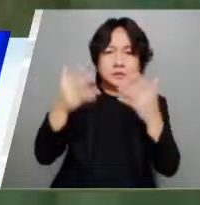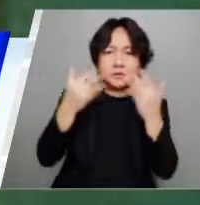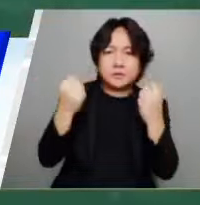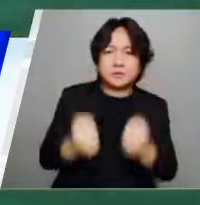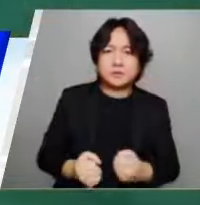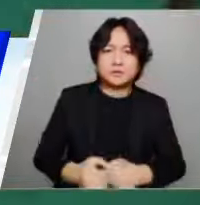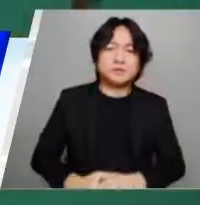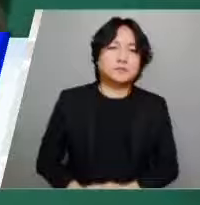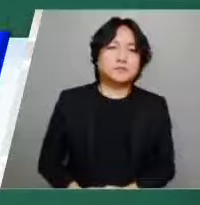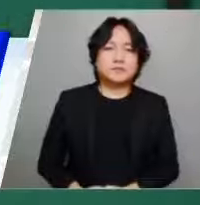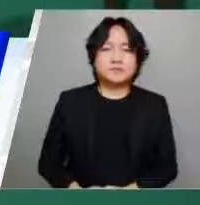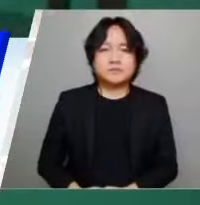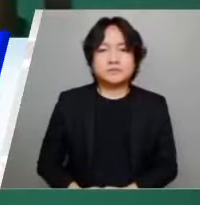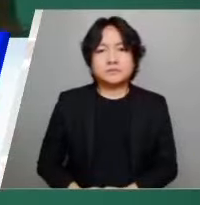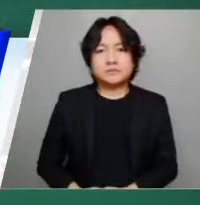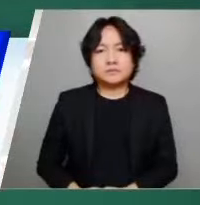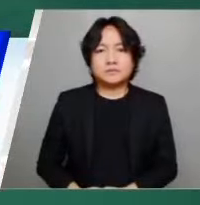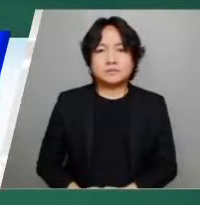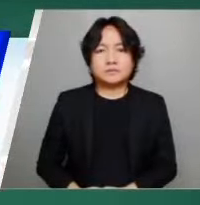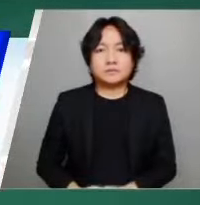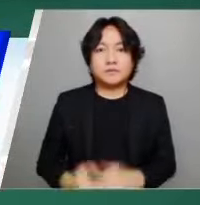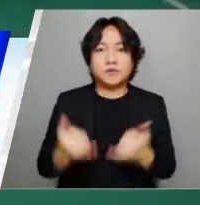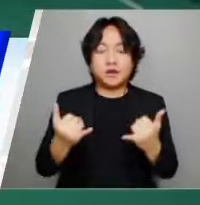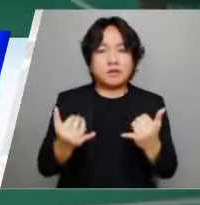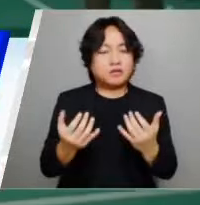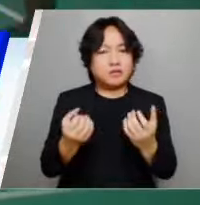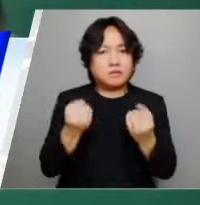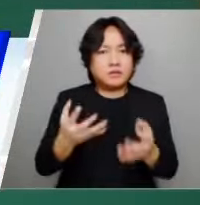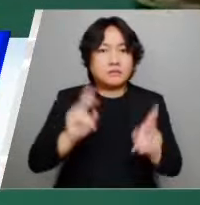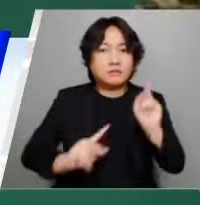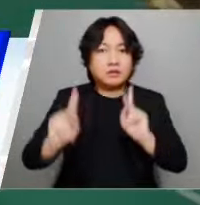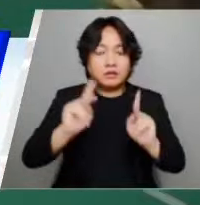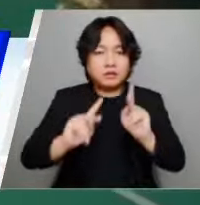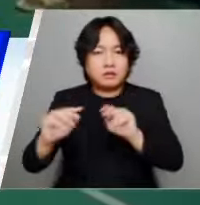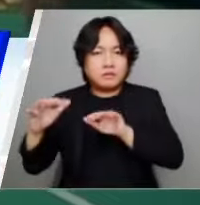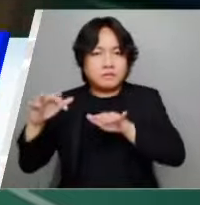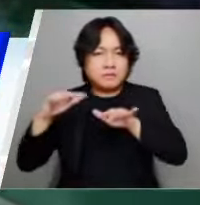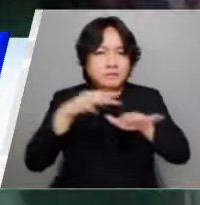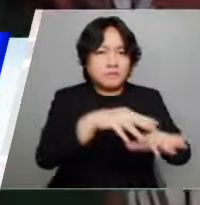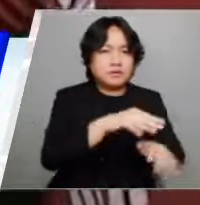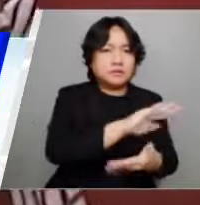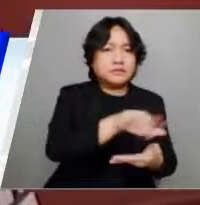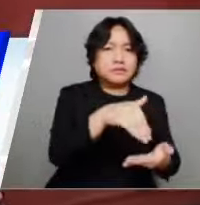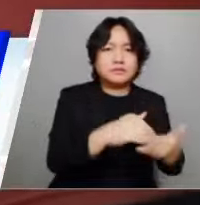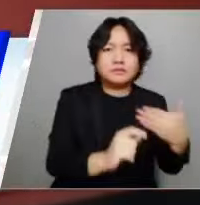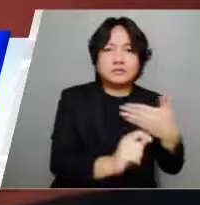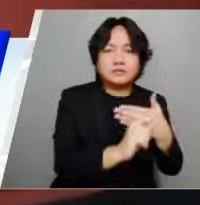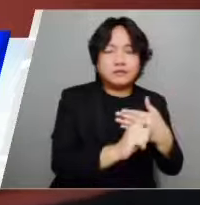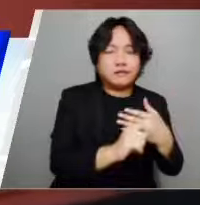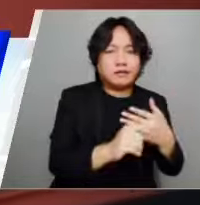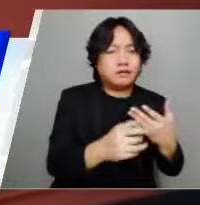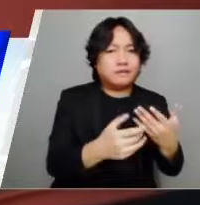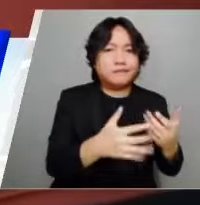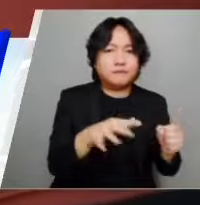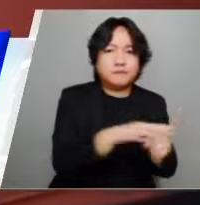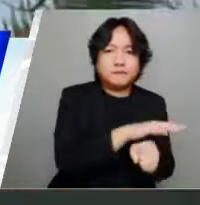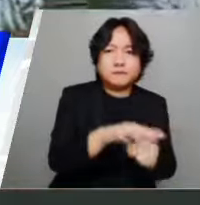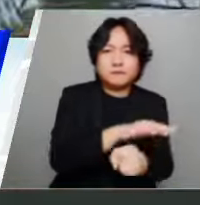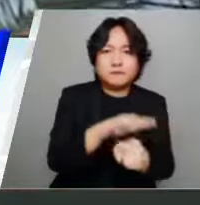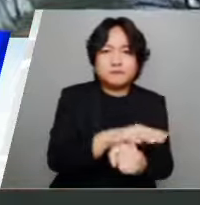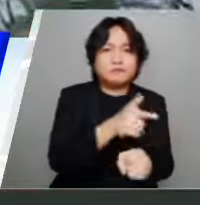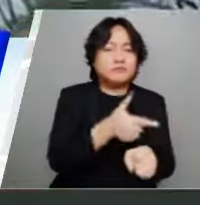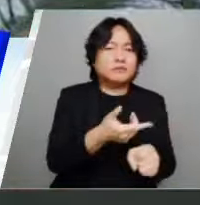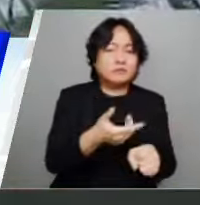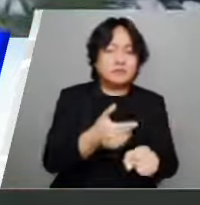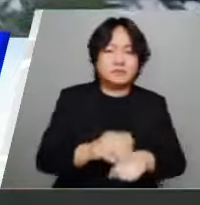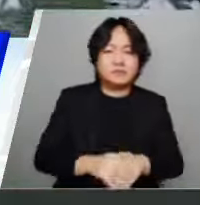Kahit dumami ang evacuees, sapat pa sa ngayon ang pagkain at non-food items ng probinsya. Pero matapos ang bagyong Hulyan, Christine